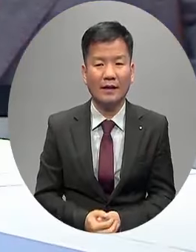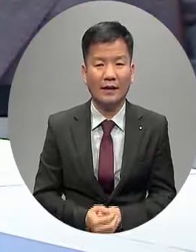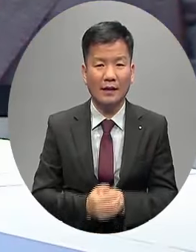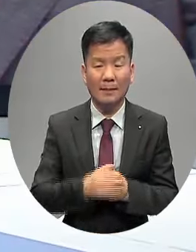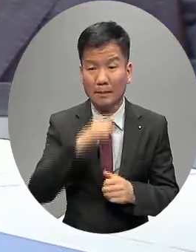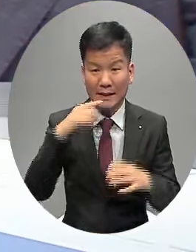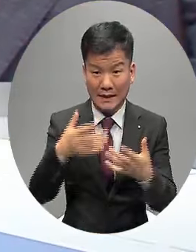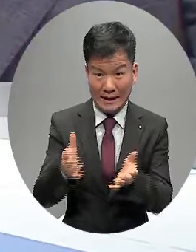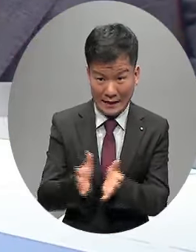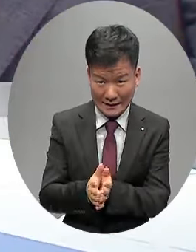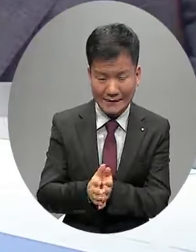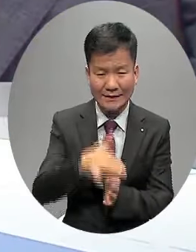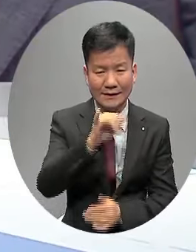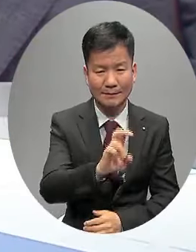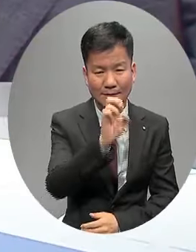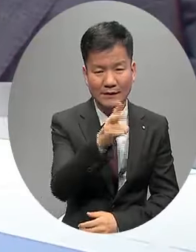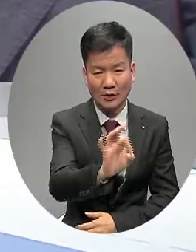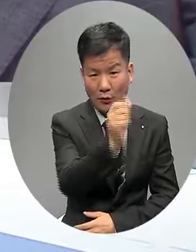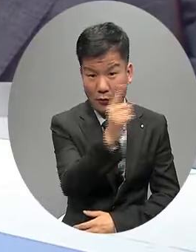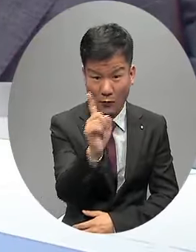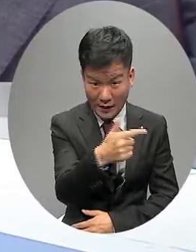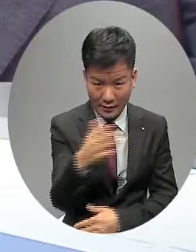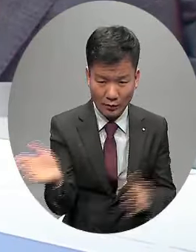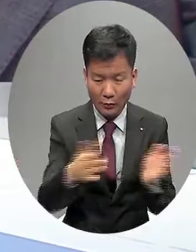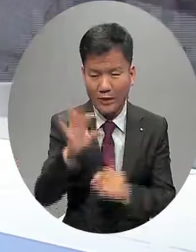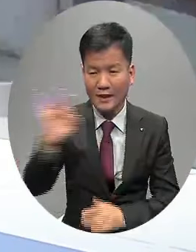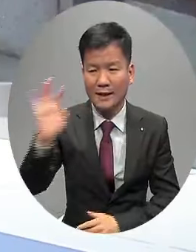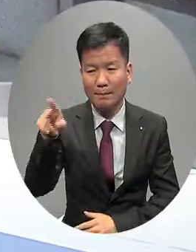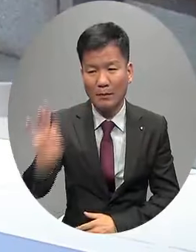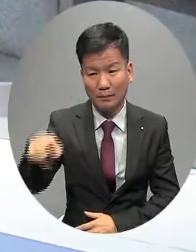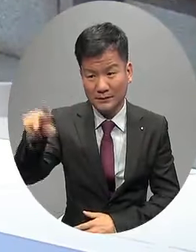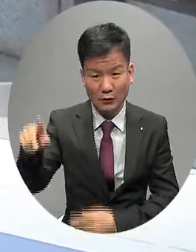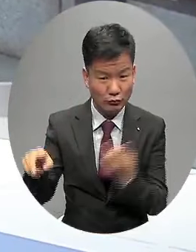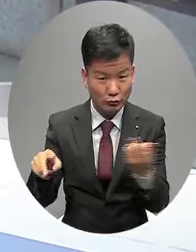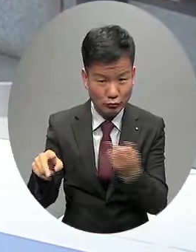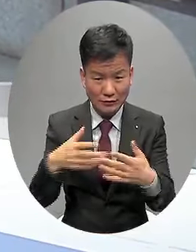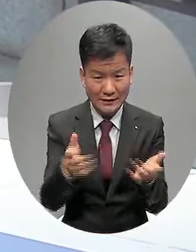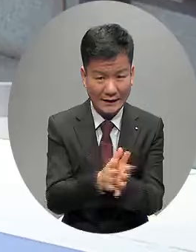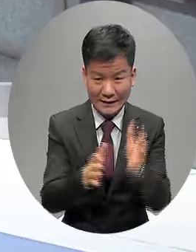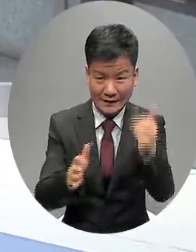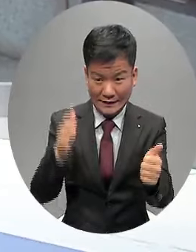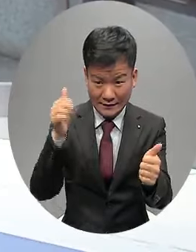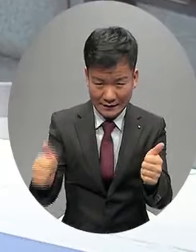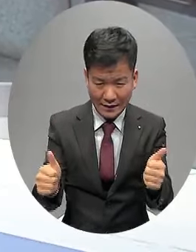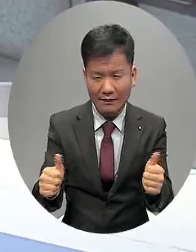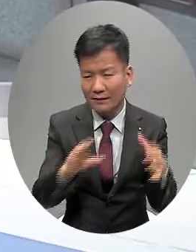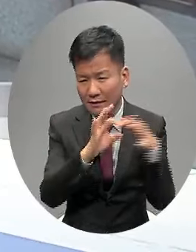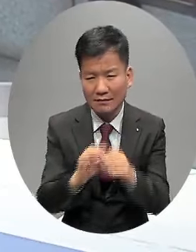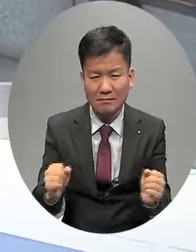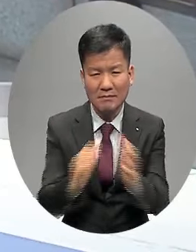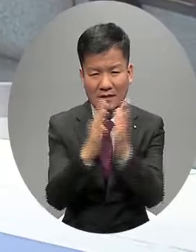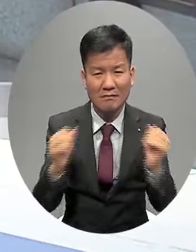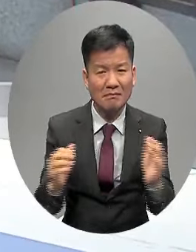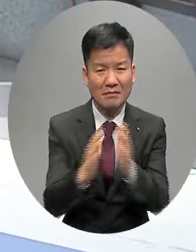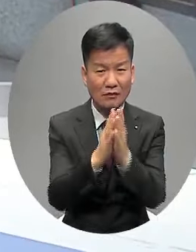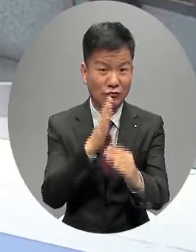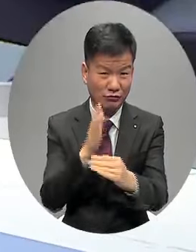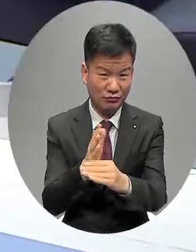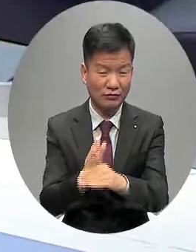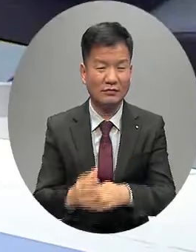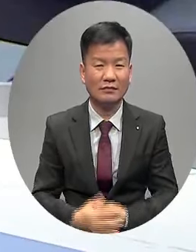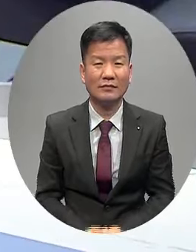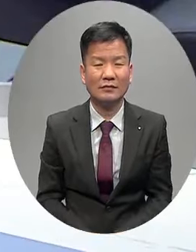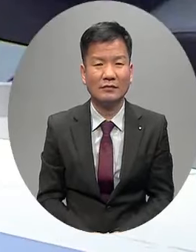국민의힘 소속인 김영환 충북지사와 이범석 청주시장, 두 단체장이 연일 부딪히면서 갈등이 깊어지고